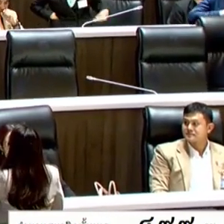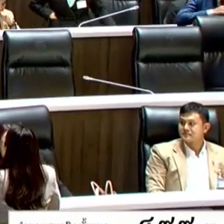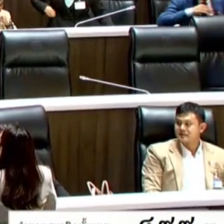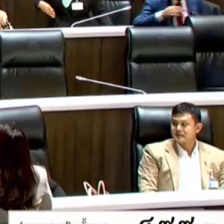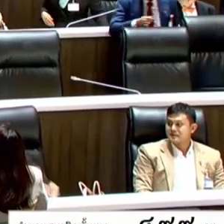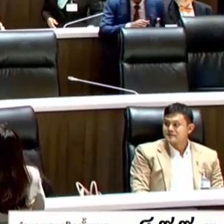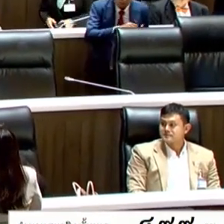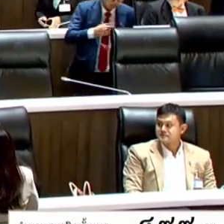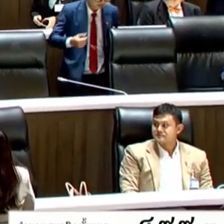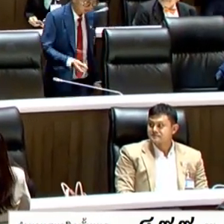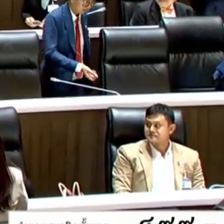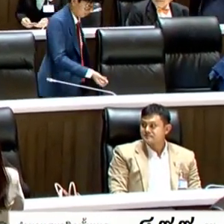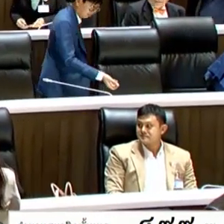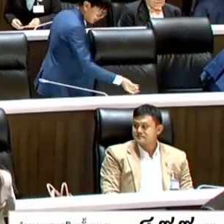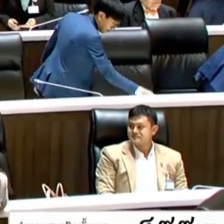ครับ